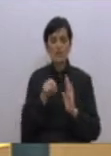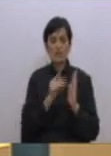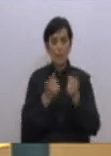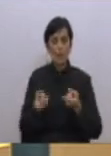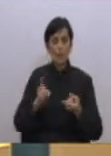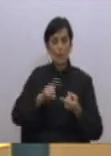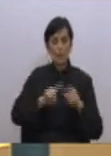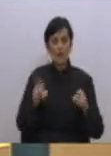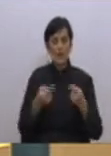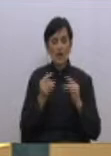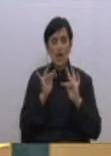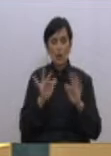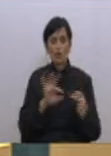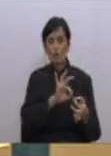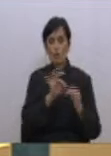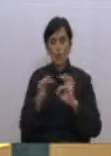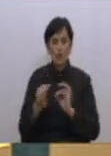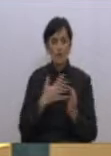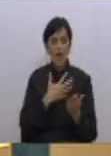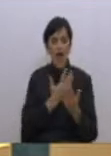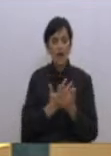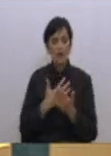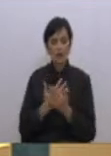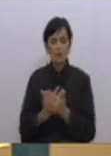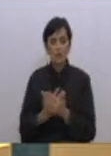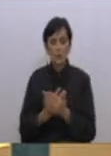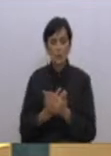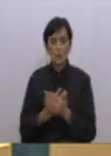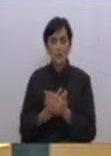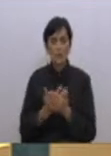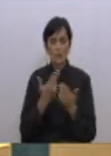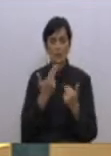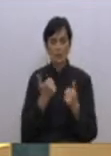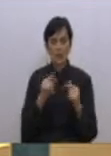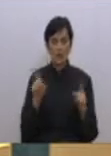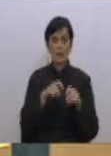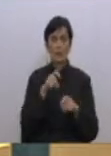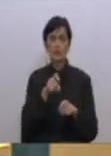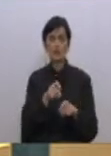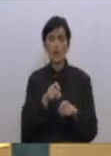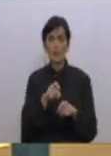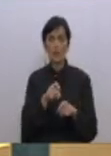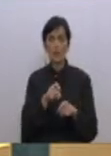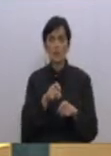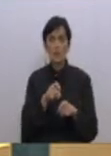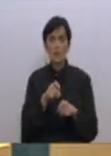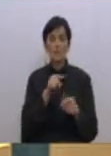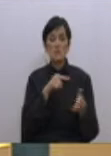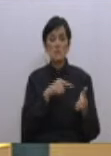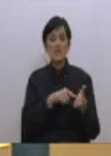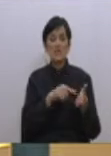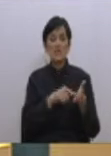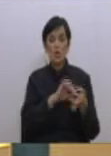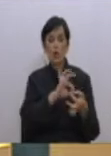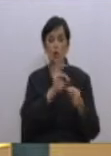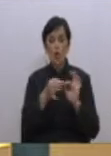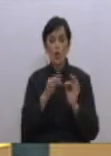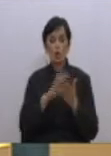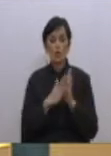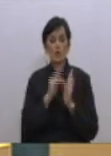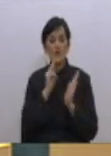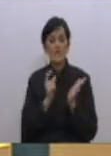ganisazmeva reformis shedebeli konkretuli aktivobebi da shesabamisi mititebuli konkretuli vadebita